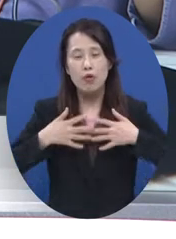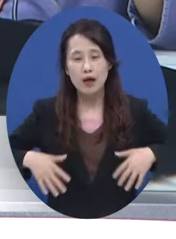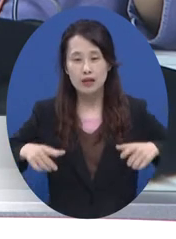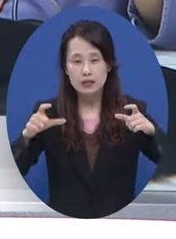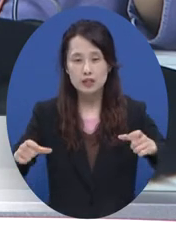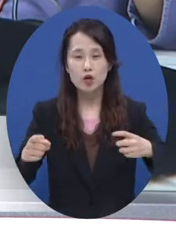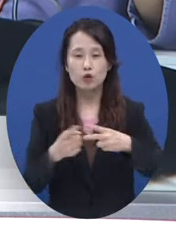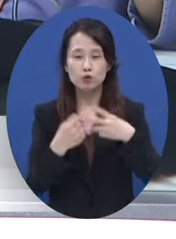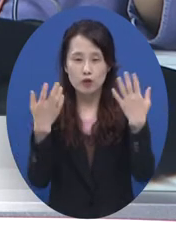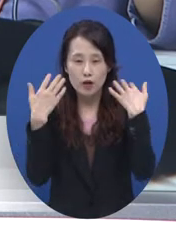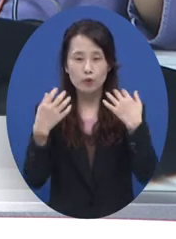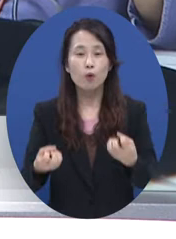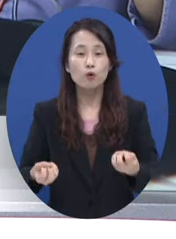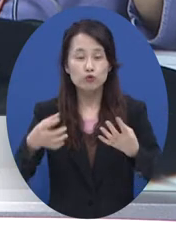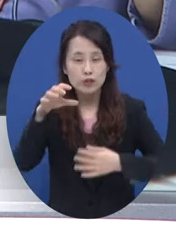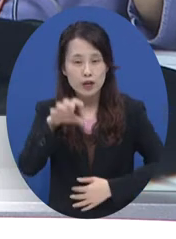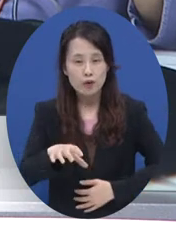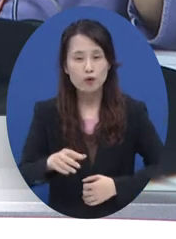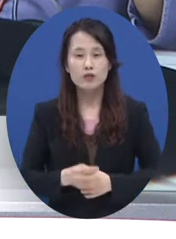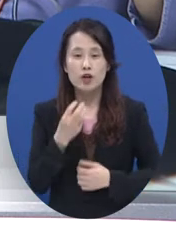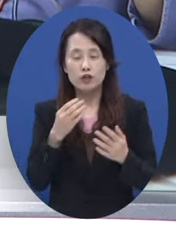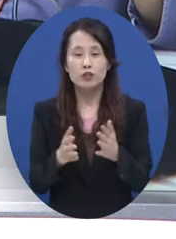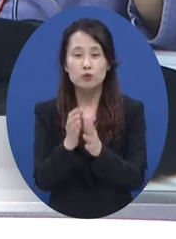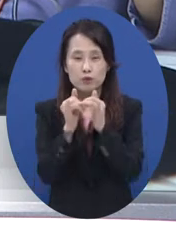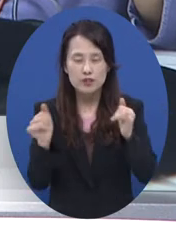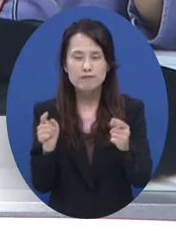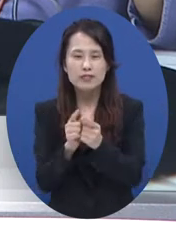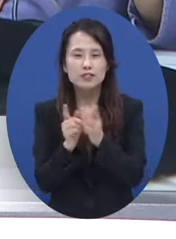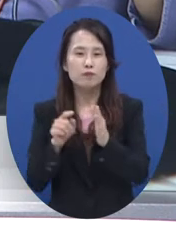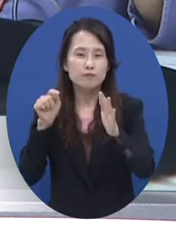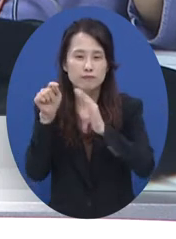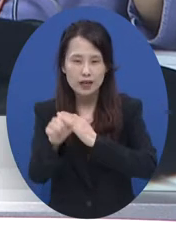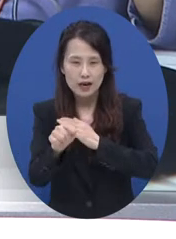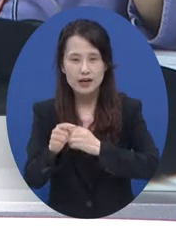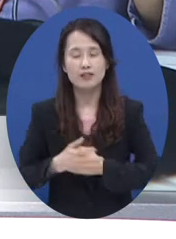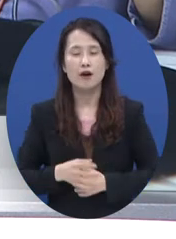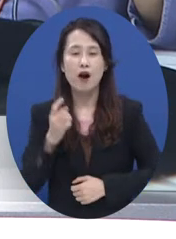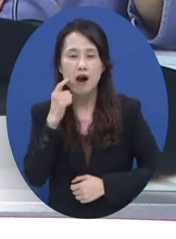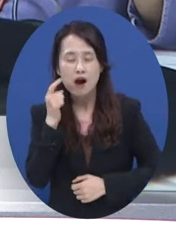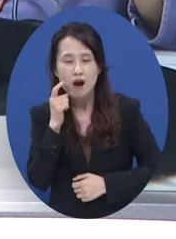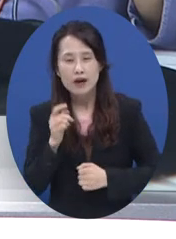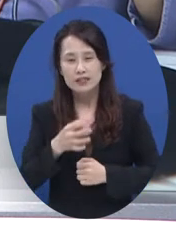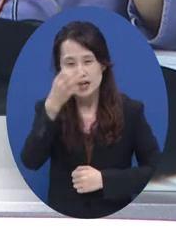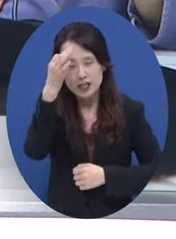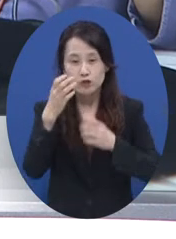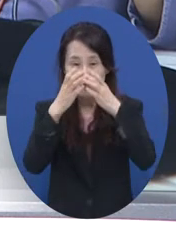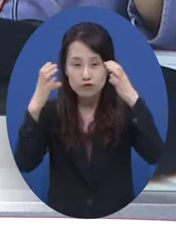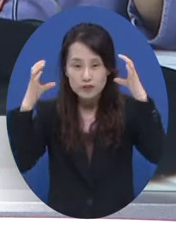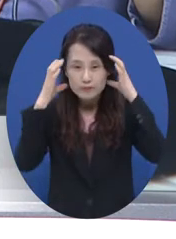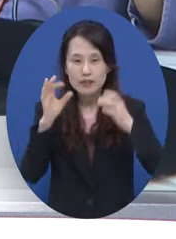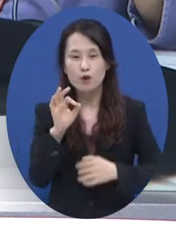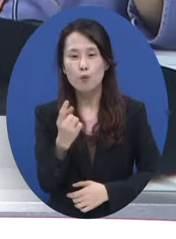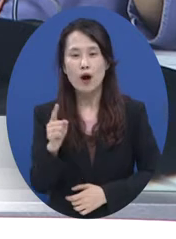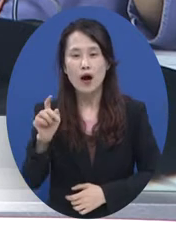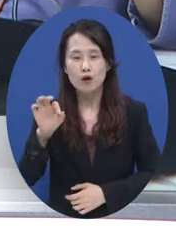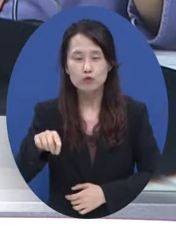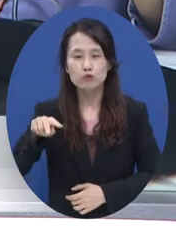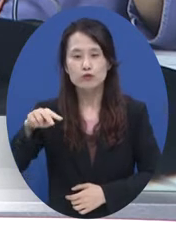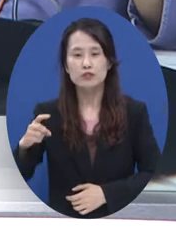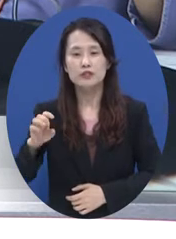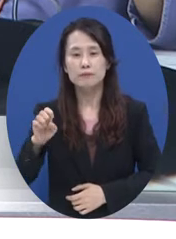지역과 초등학교, 축제장 등 경기도민을 직접 찾아가는 가상증강현실 체험관